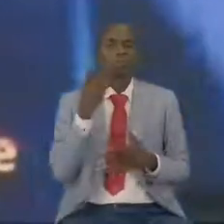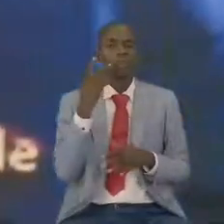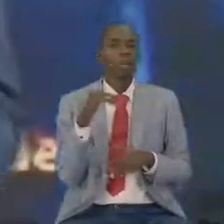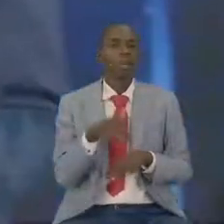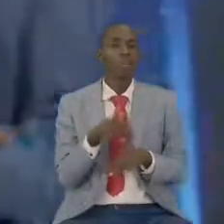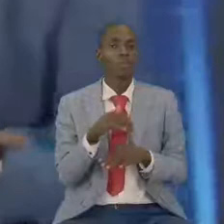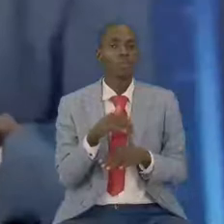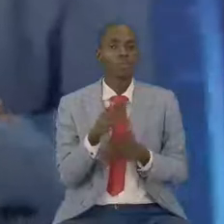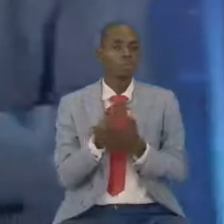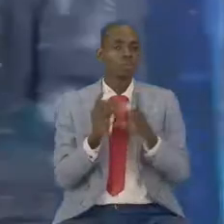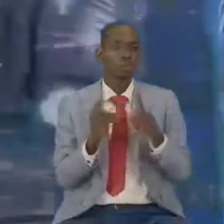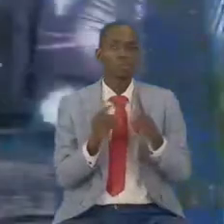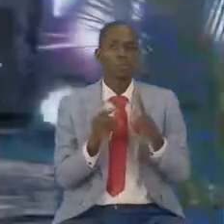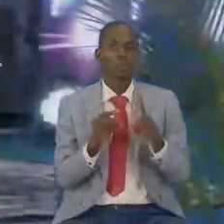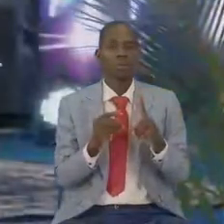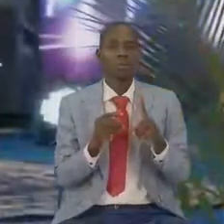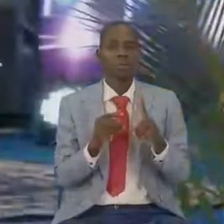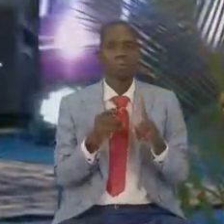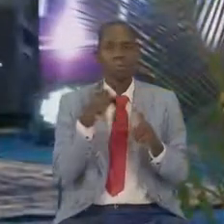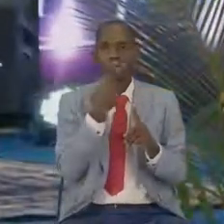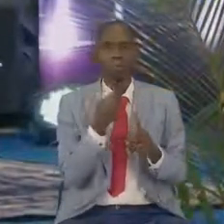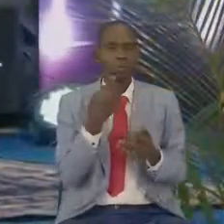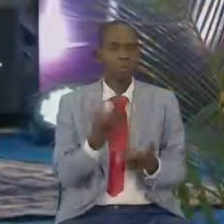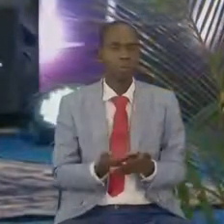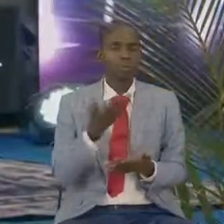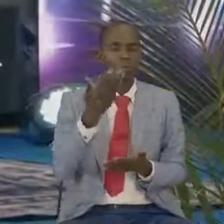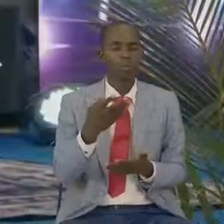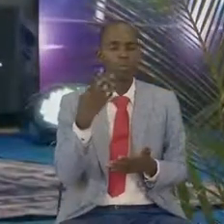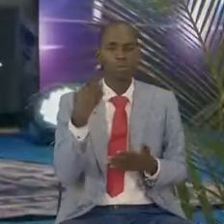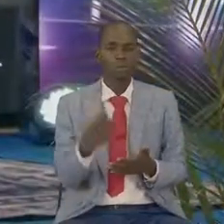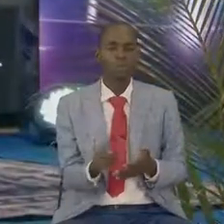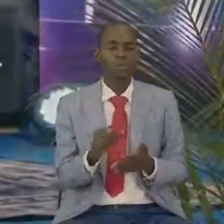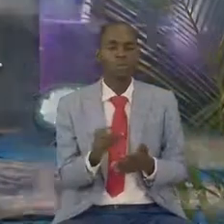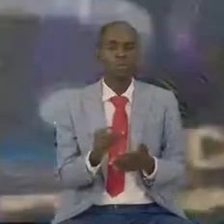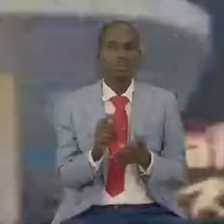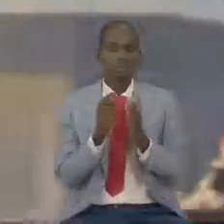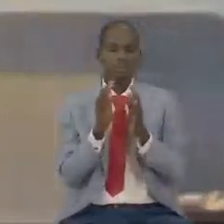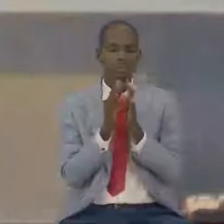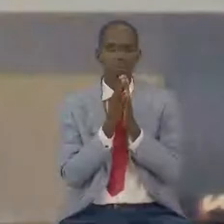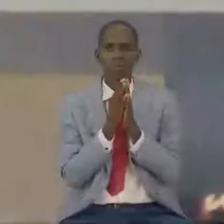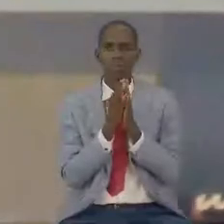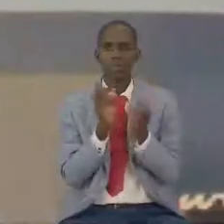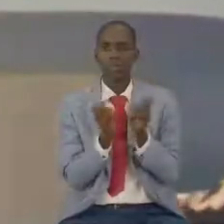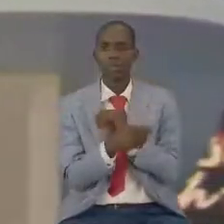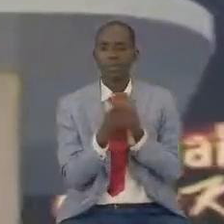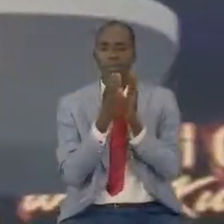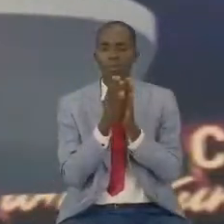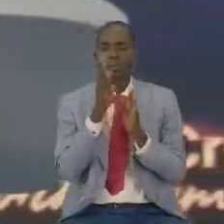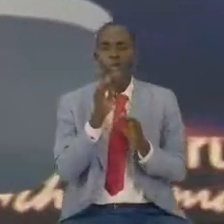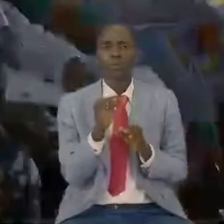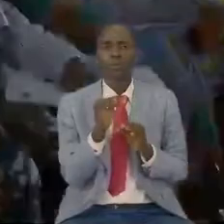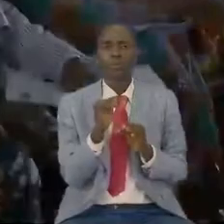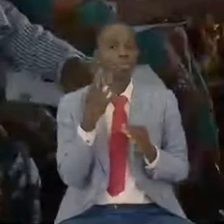Voyez une personne qui a changé l'amertume par sa supplication. En 1 Samuel, au chapitre 1, verset